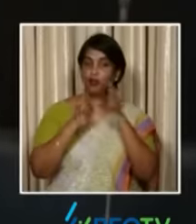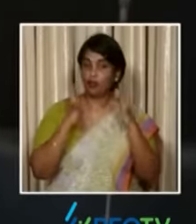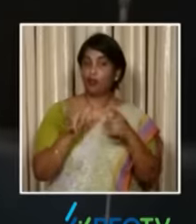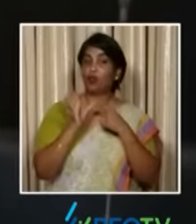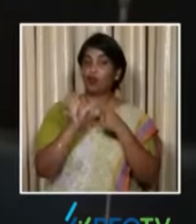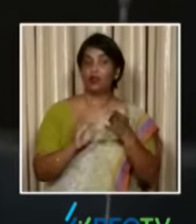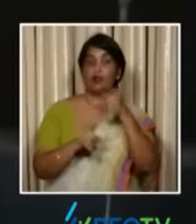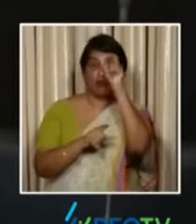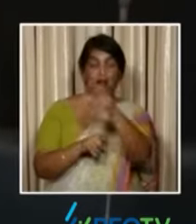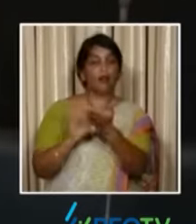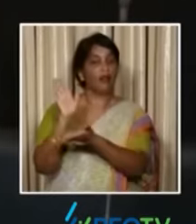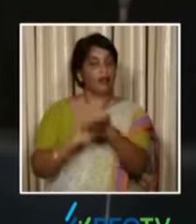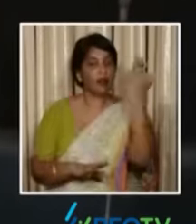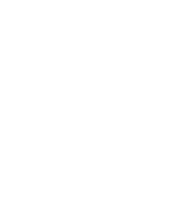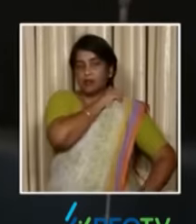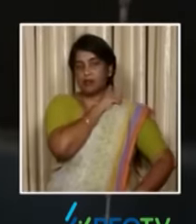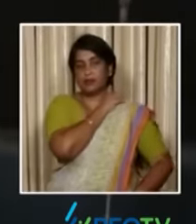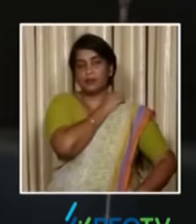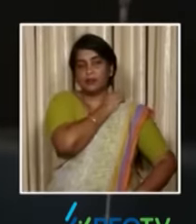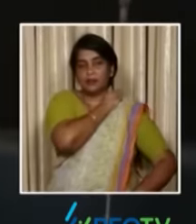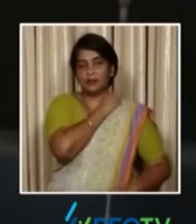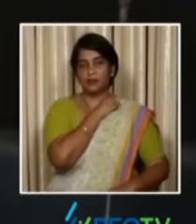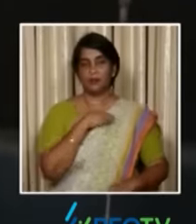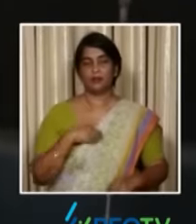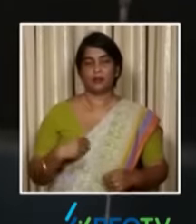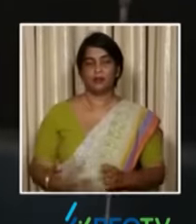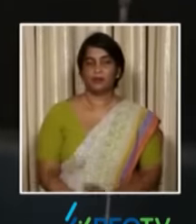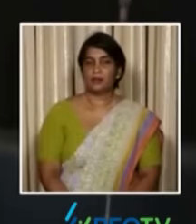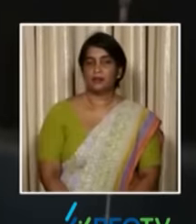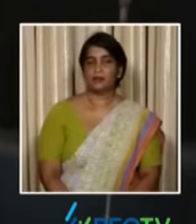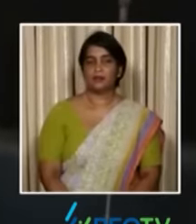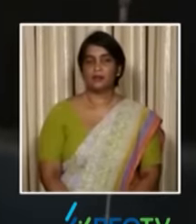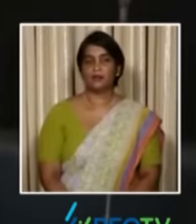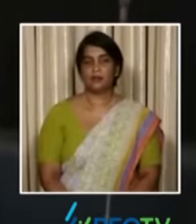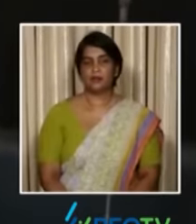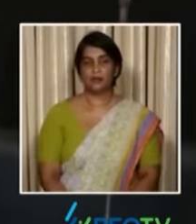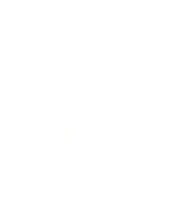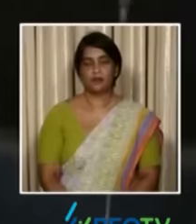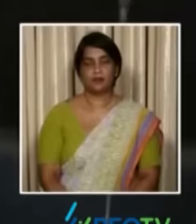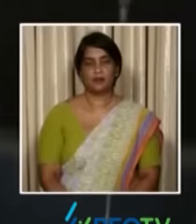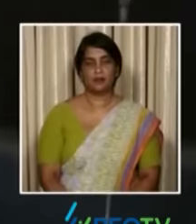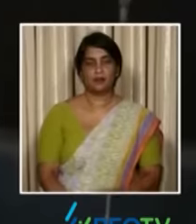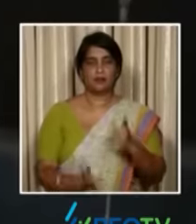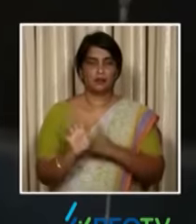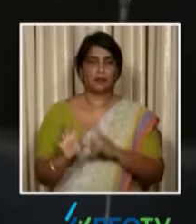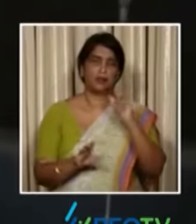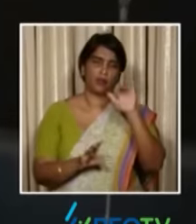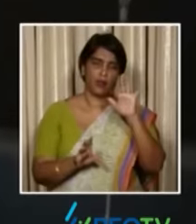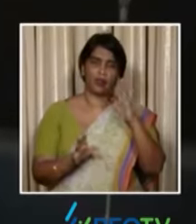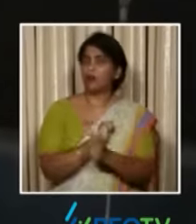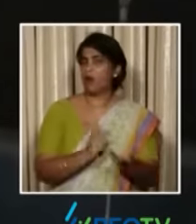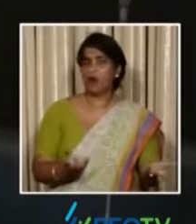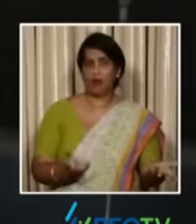දෙන්න ඕනේ එතුමන් නැගිටලාගේ. මම එතුමා එතුමා ඉඳී කියලා මම. රිෆෝම් වෙන්න වෙලාවක් නැහැ අනේ අවුරුදු 75ක් විතර පැන්නාම කොහෙද රිෆෝම් වෙන්න